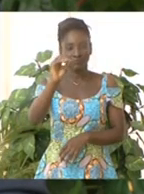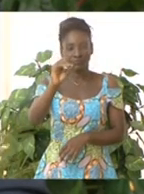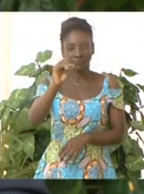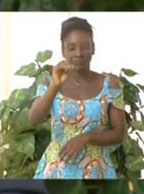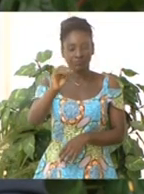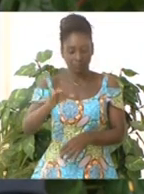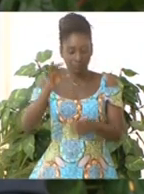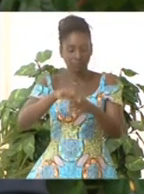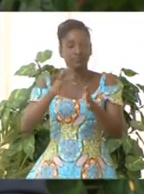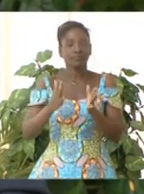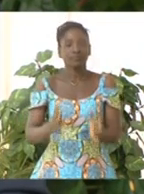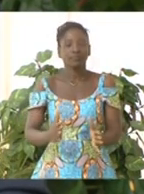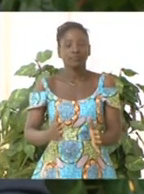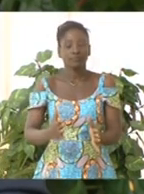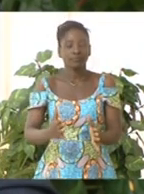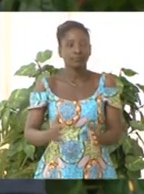Votants,